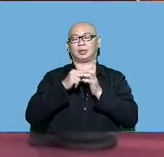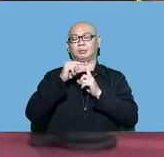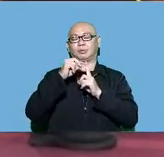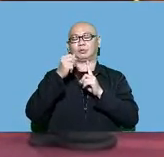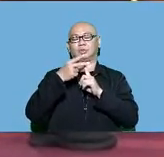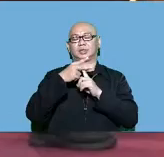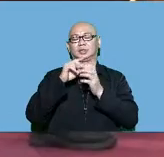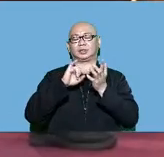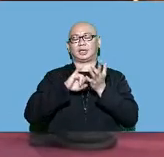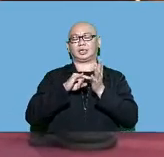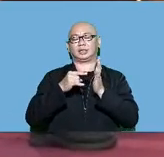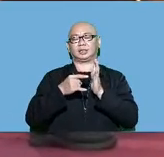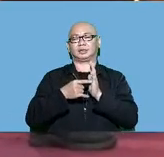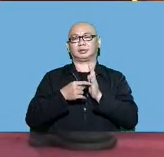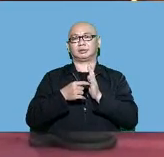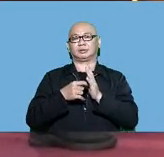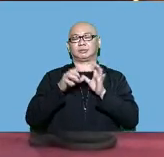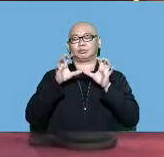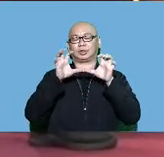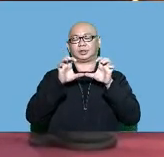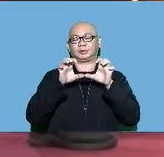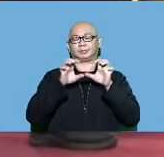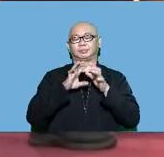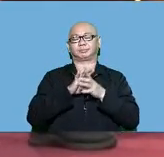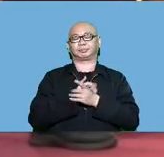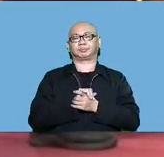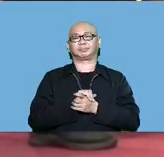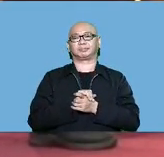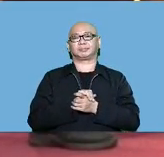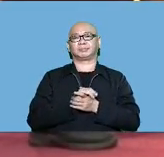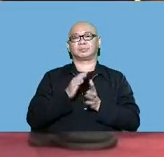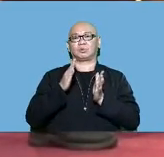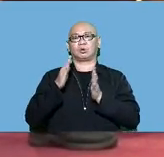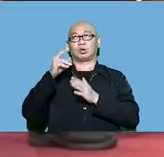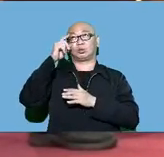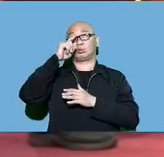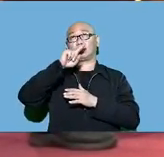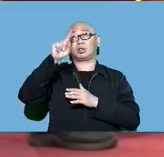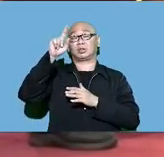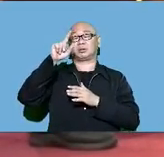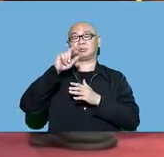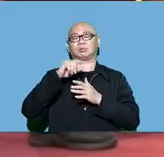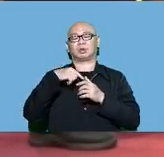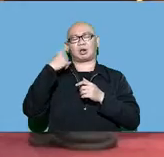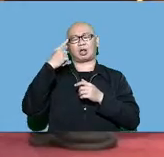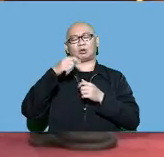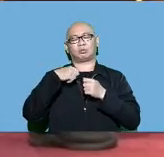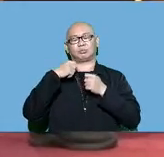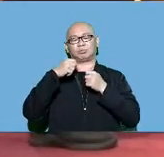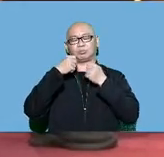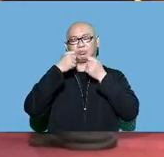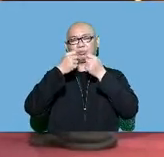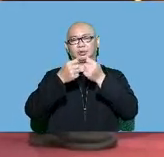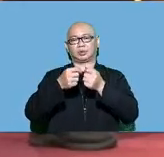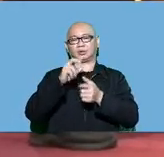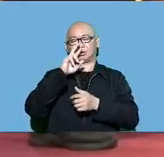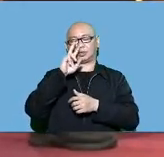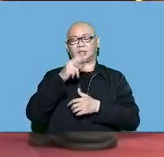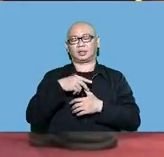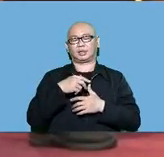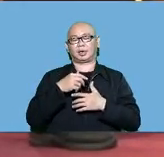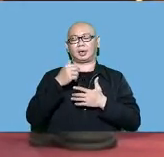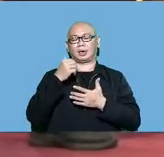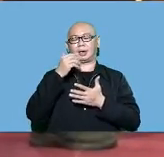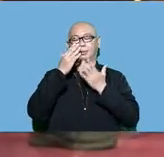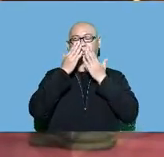Fakultas Teknik Universitas Negeri Semarang. Semoga Tuhan Yang Maha Esa selalu meridhoi pengabdian saudara.